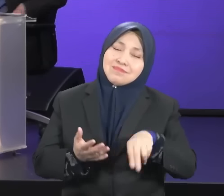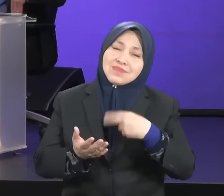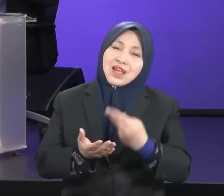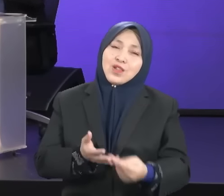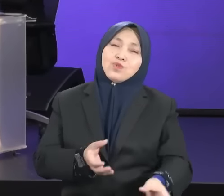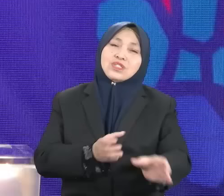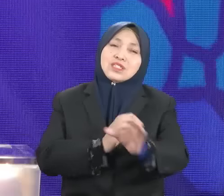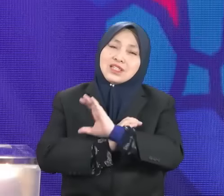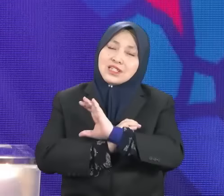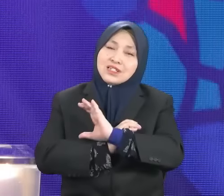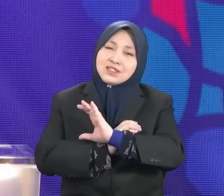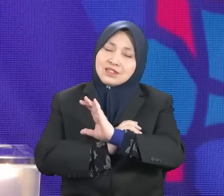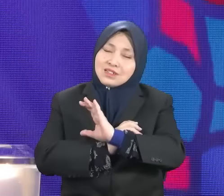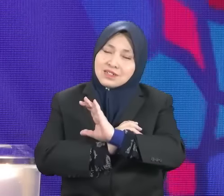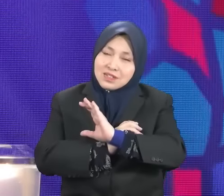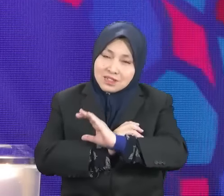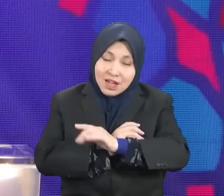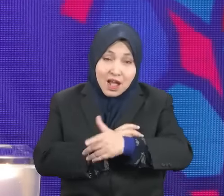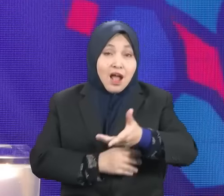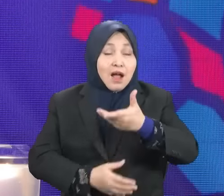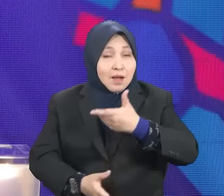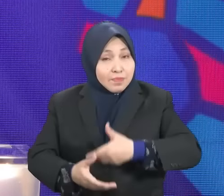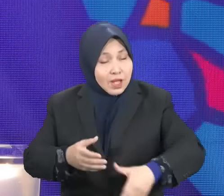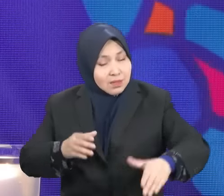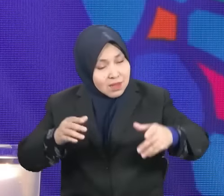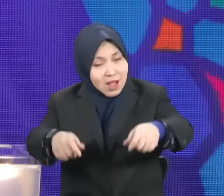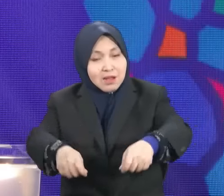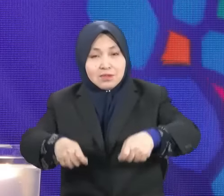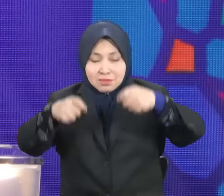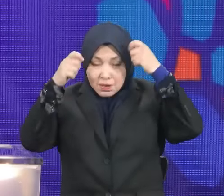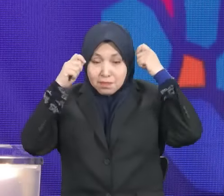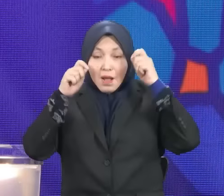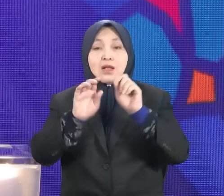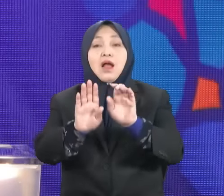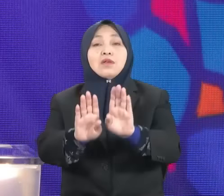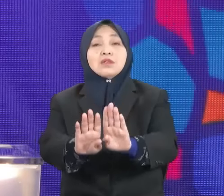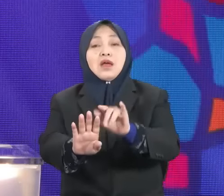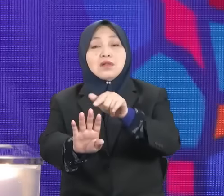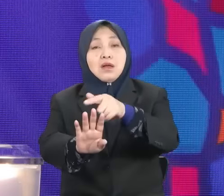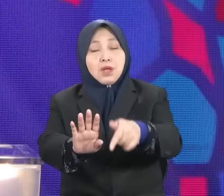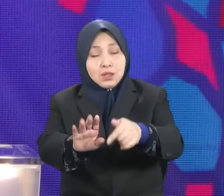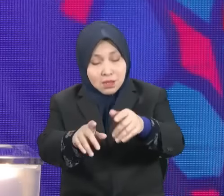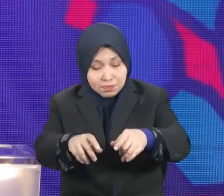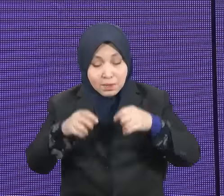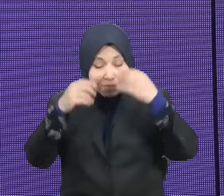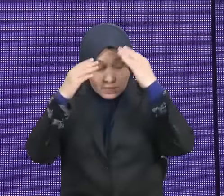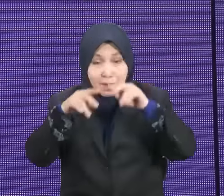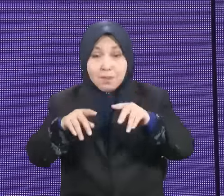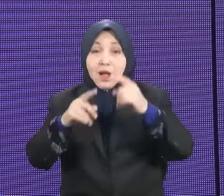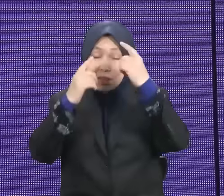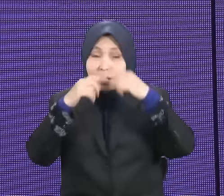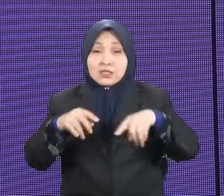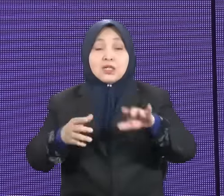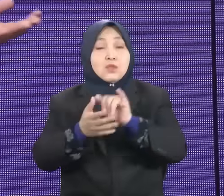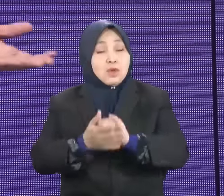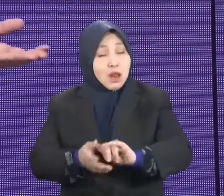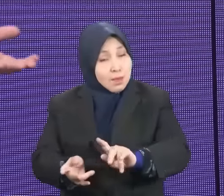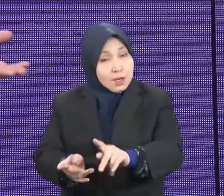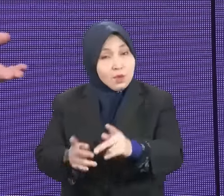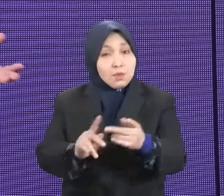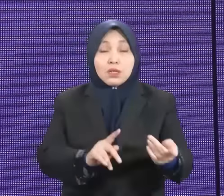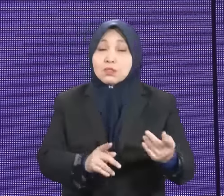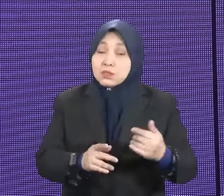ke atas untuk menutup jenazahnya nampak bawah kaki kan itu tuh bawah nampak di atas Allah begitulah pengorbanan asal